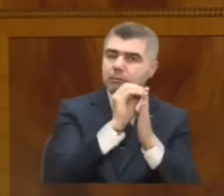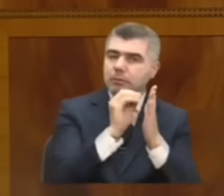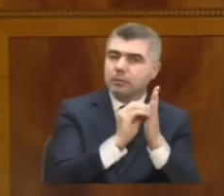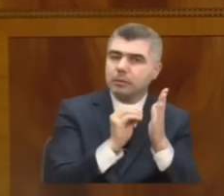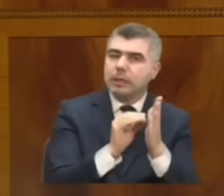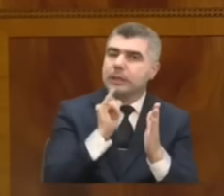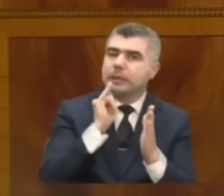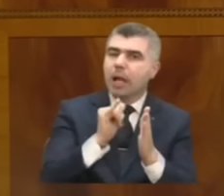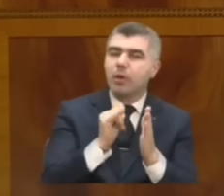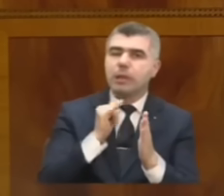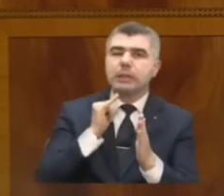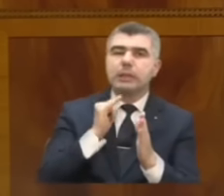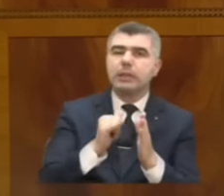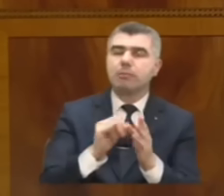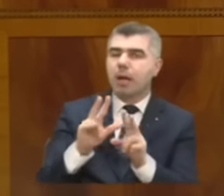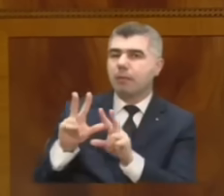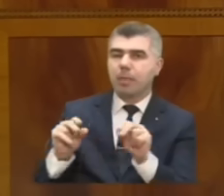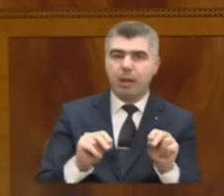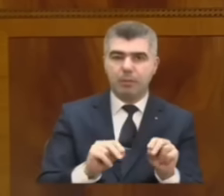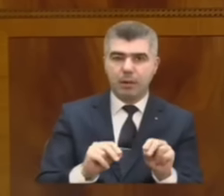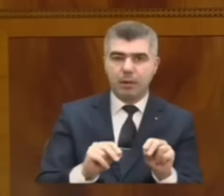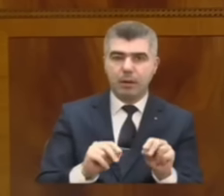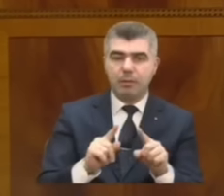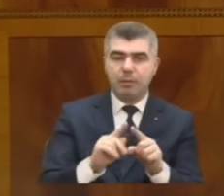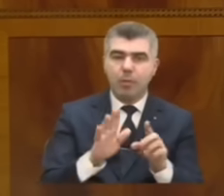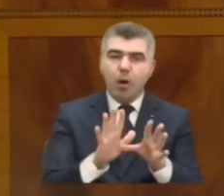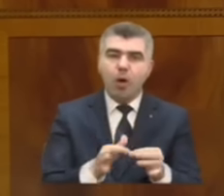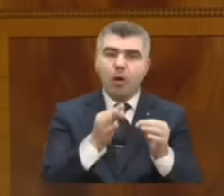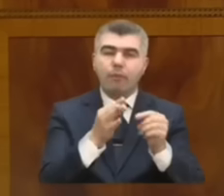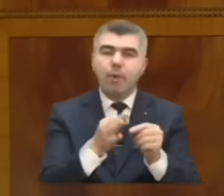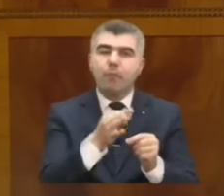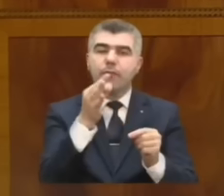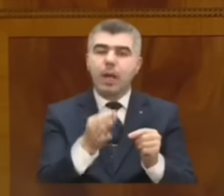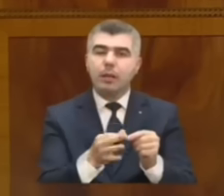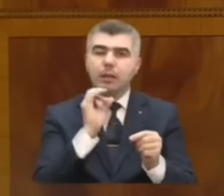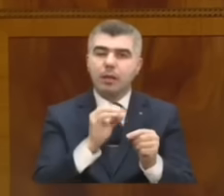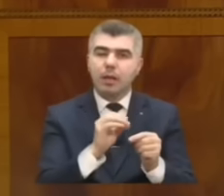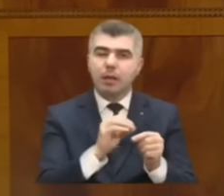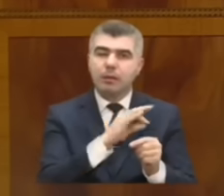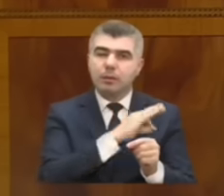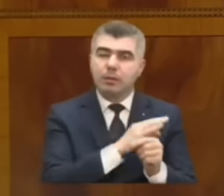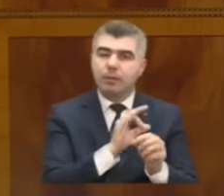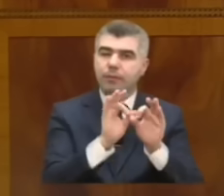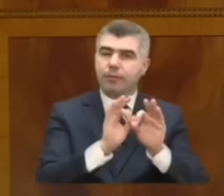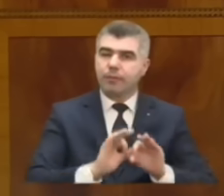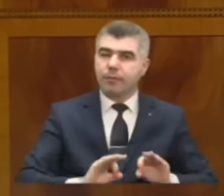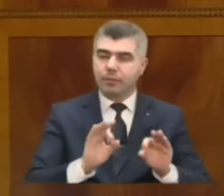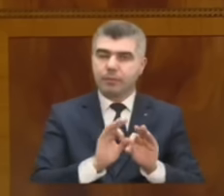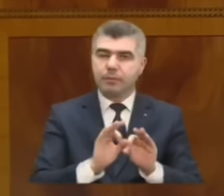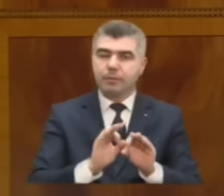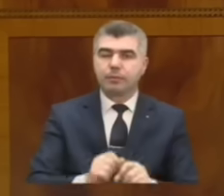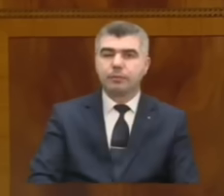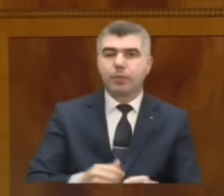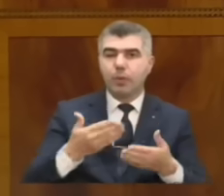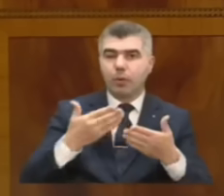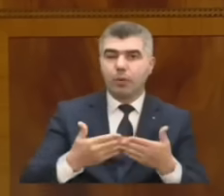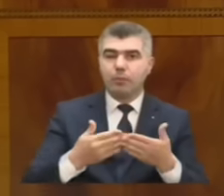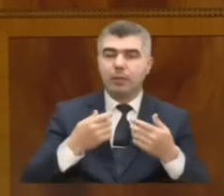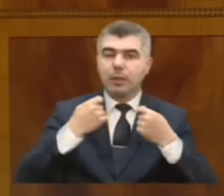الأثر والتي لم تسعف في المساهمة في التحكم في العجز التجاري. المطلوب اليوم السيد رئيس